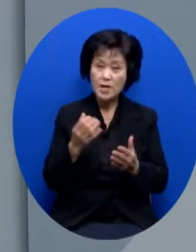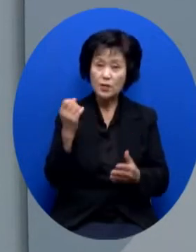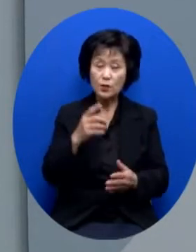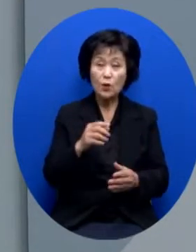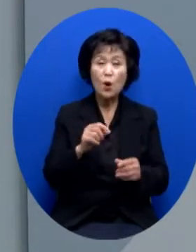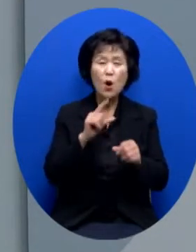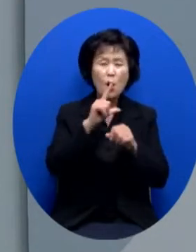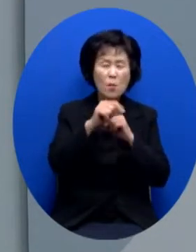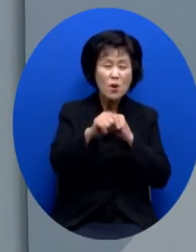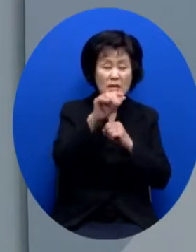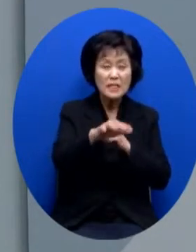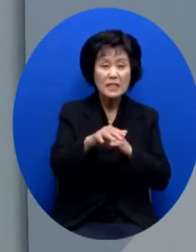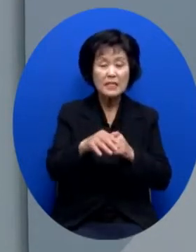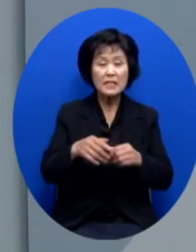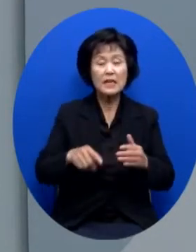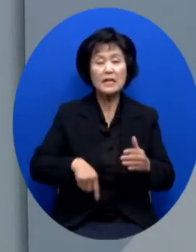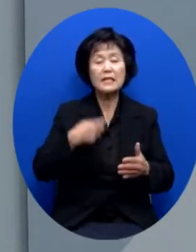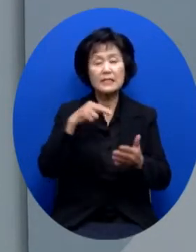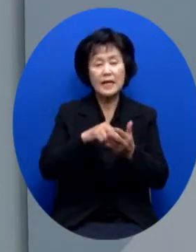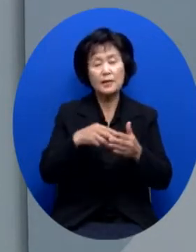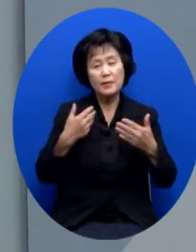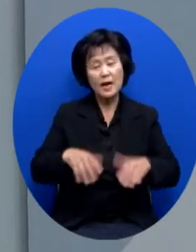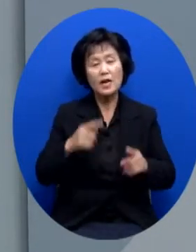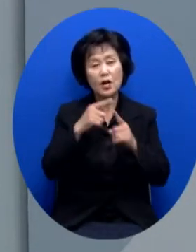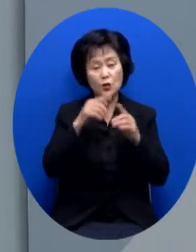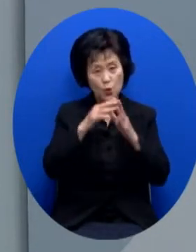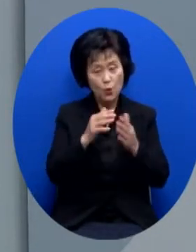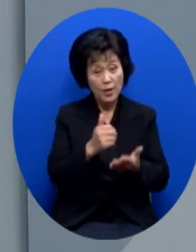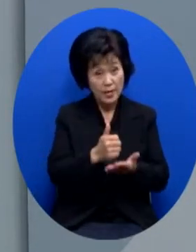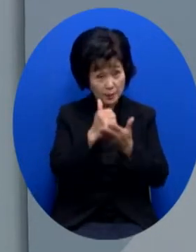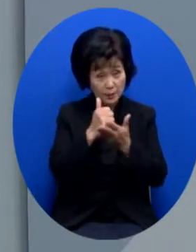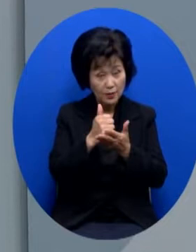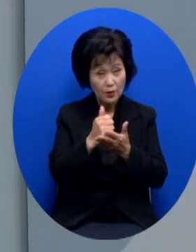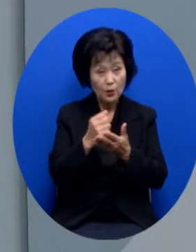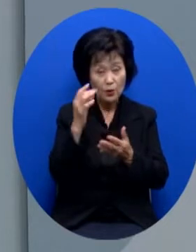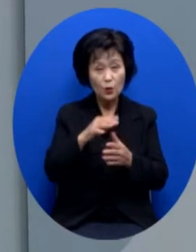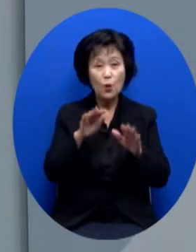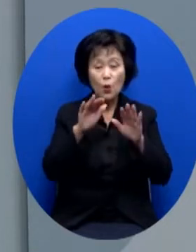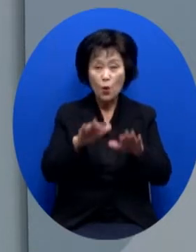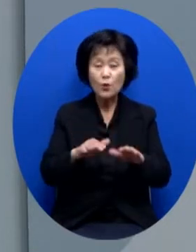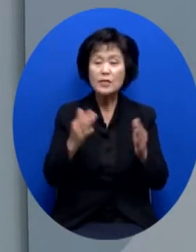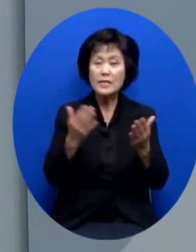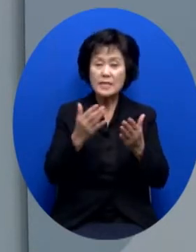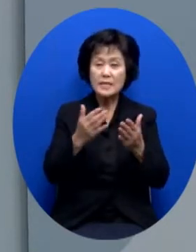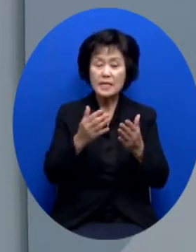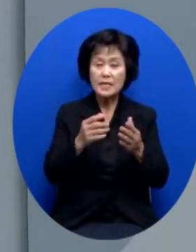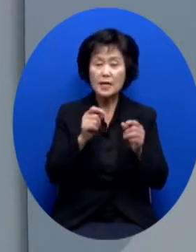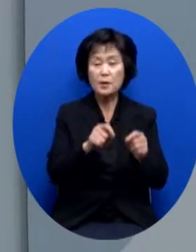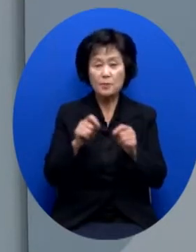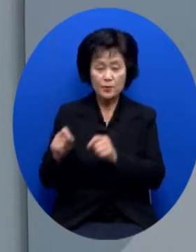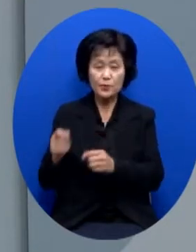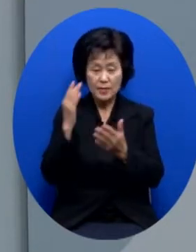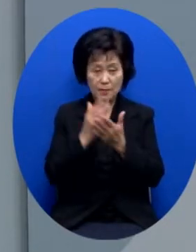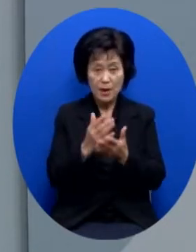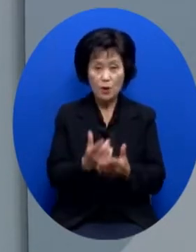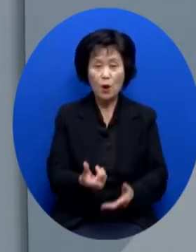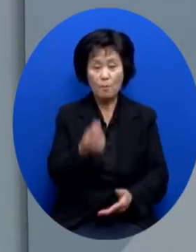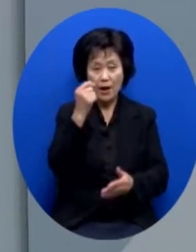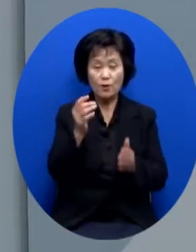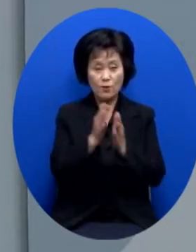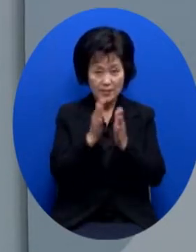있는 미자리 교회들을 섬기자. 그리고 일을 하면서 뒤로 미루지 말고 오늘 지금 당장 일을 하자. 이런